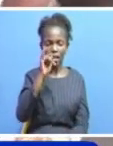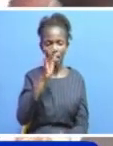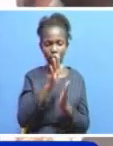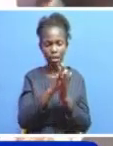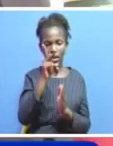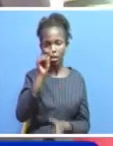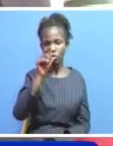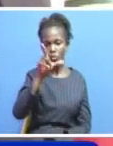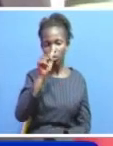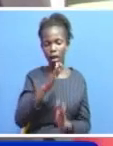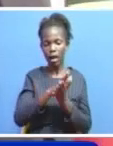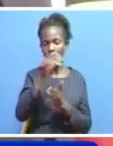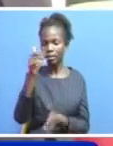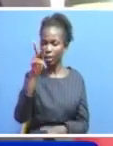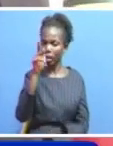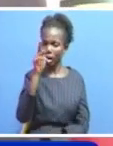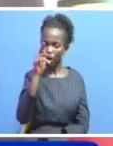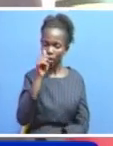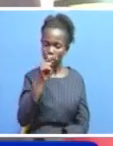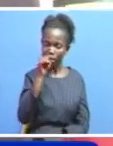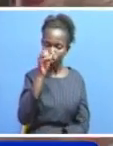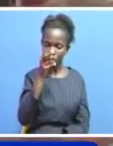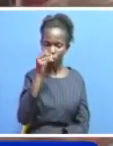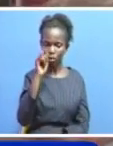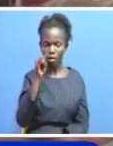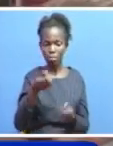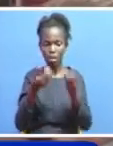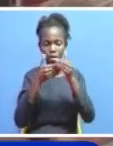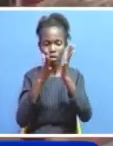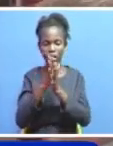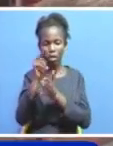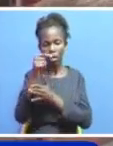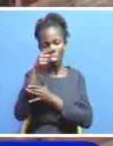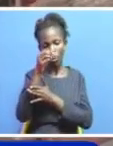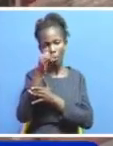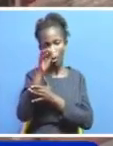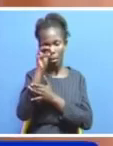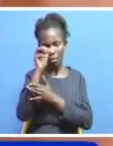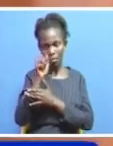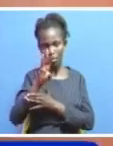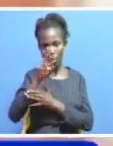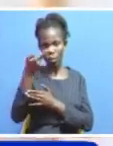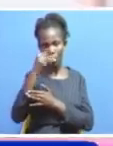na yongaliko ingi Munyoki Katonyi ni wandongwe yala aingi na ke Daniel Ngoima mokoni wa Motalisa.